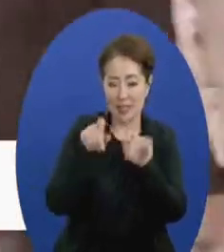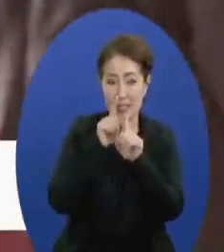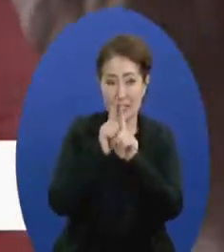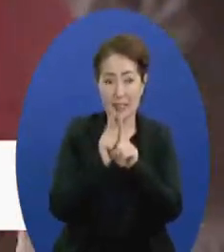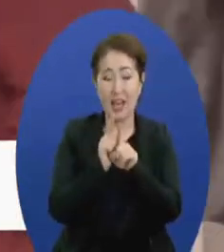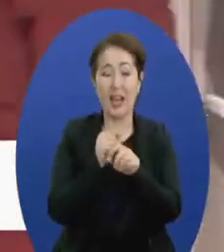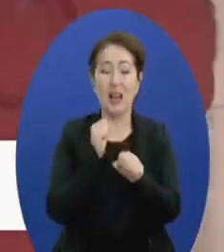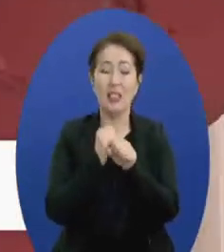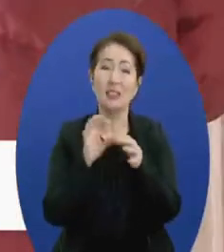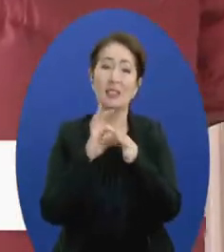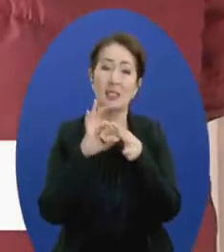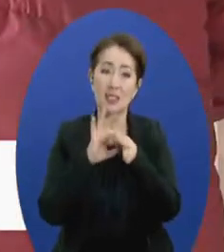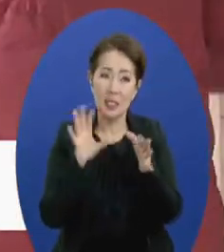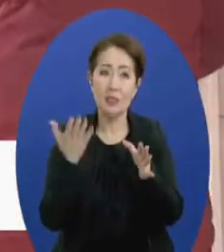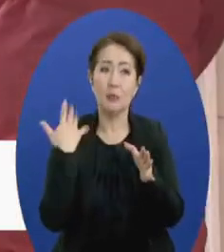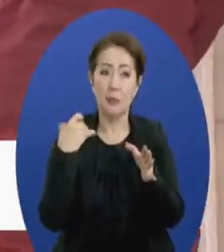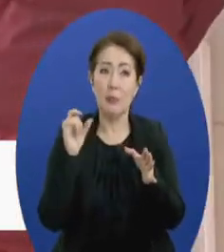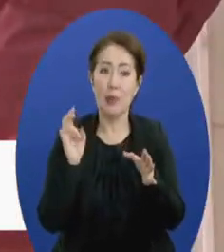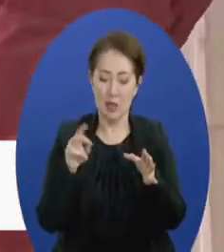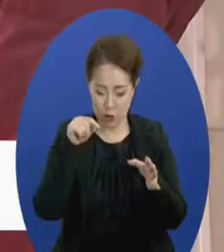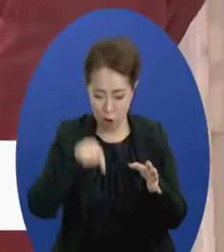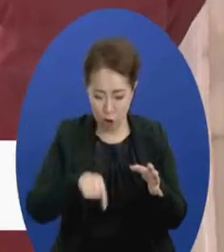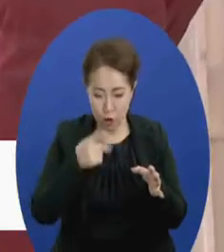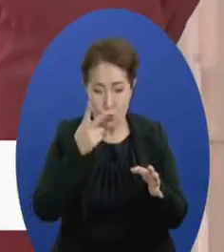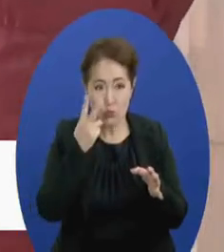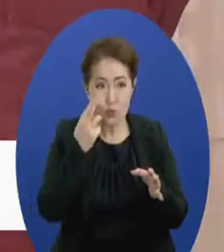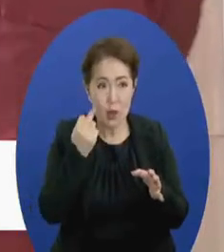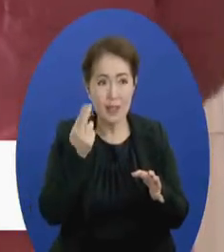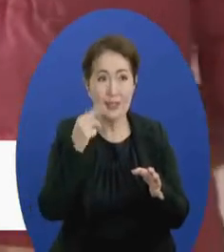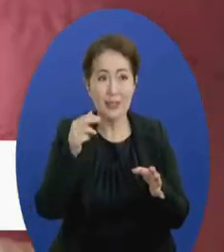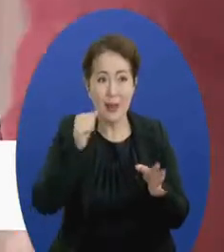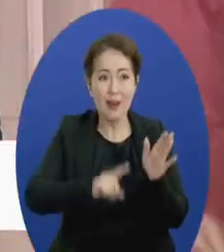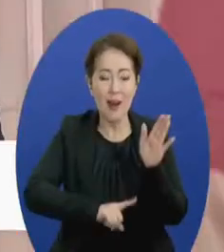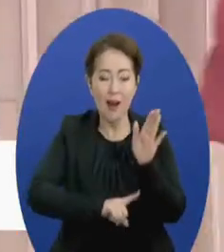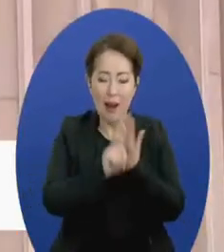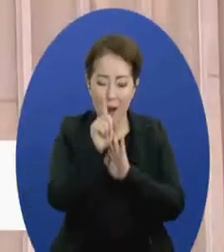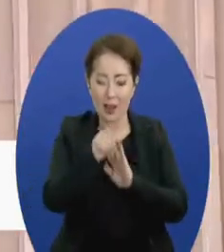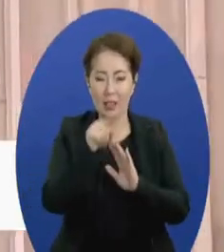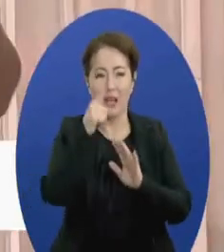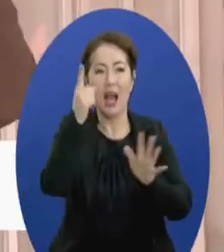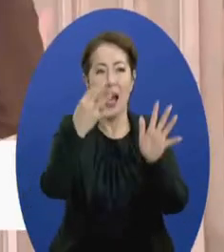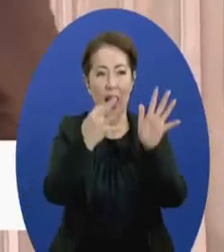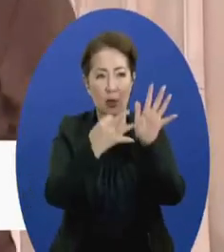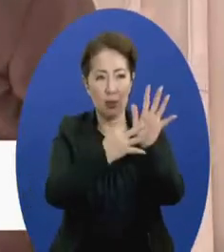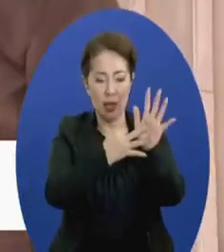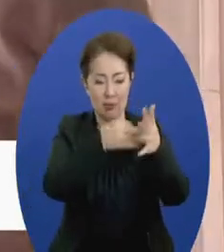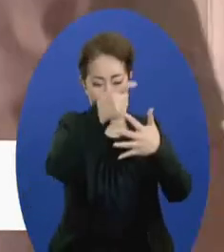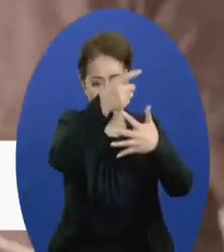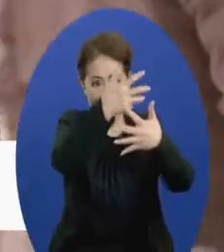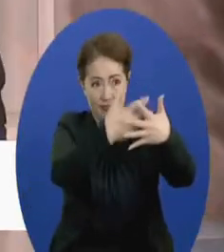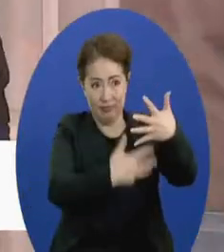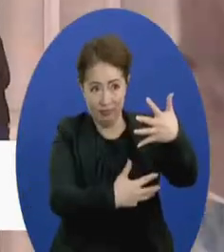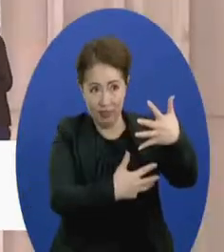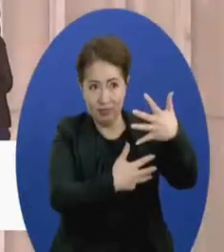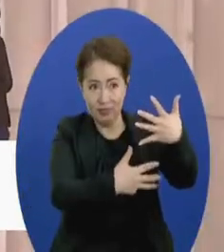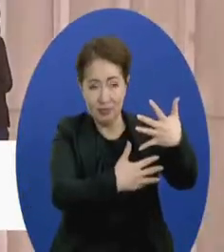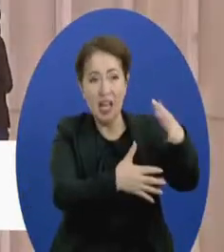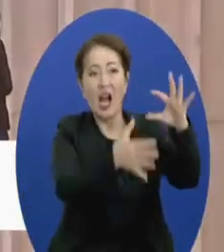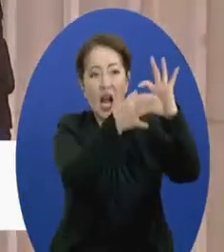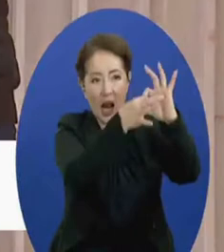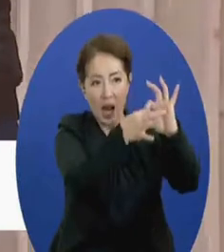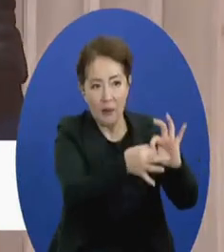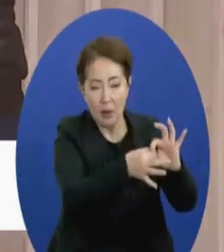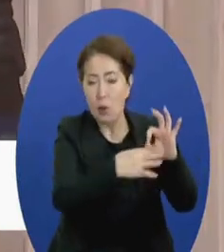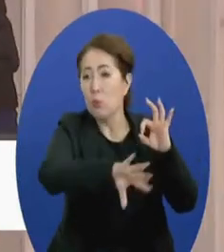явуулж байсан. Харин эрх даваа гарагаас эхлэн хүрээ хязгаарыг нэмэгдүүлж 18 салбраас бусад үйлчилгээ үйл ажиллагааг